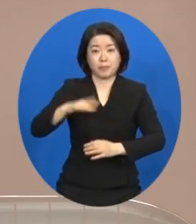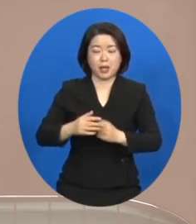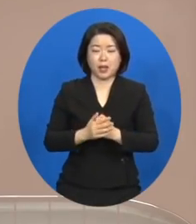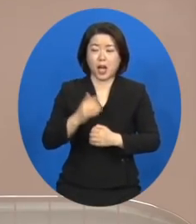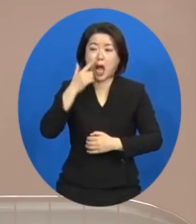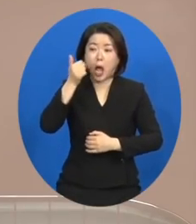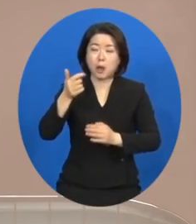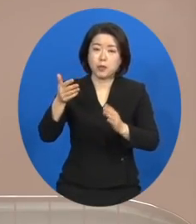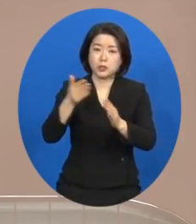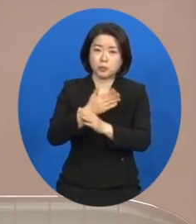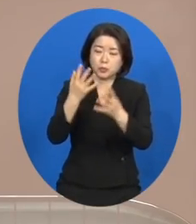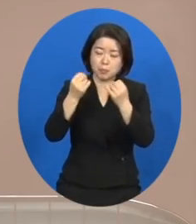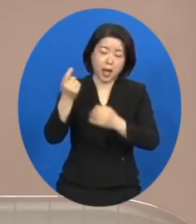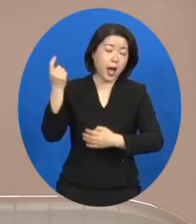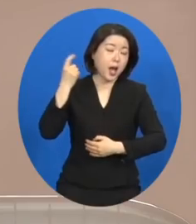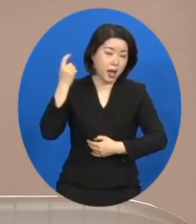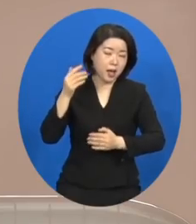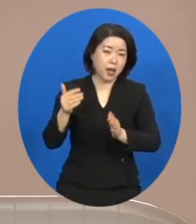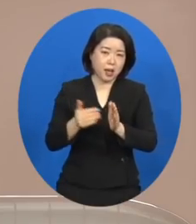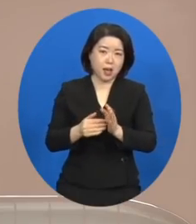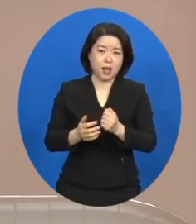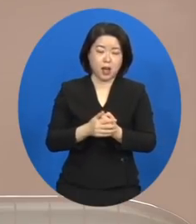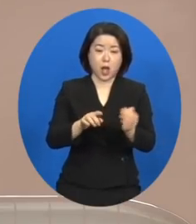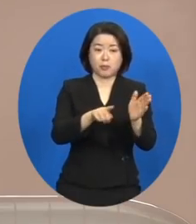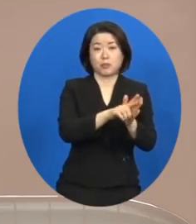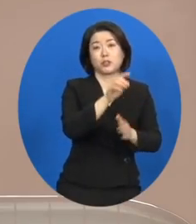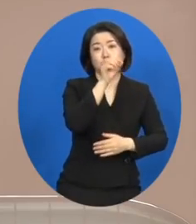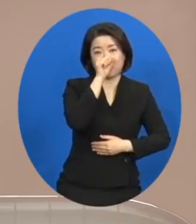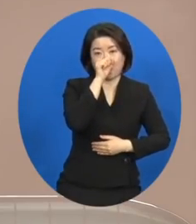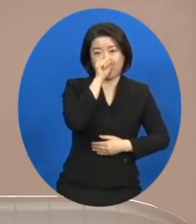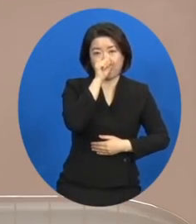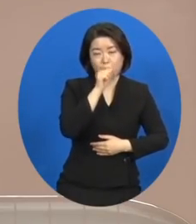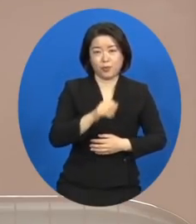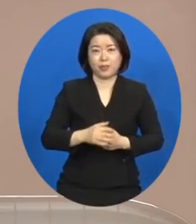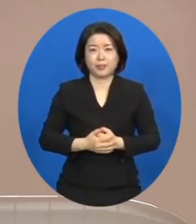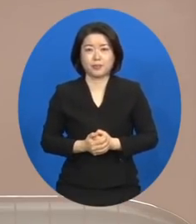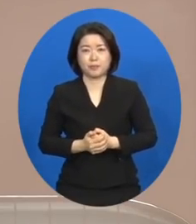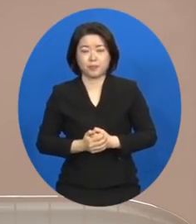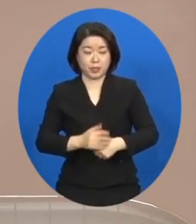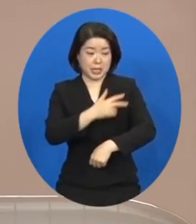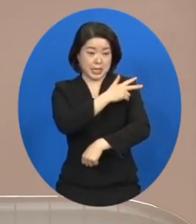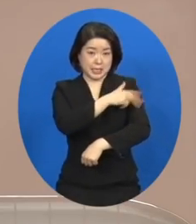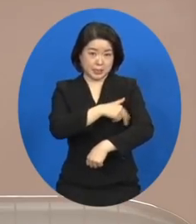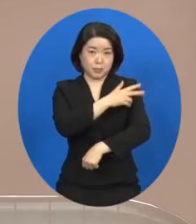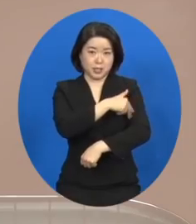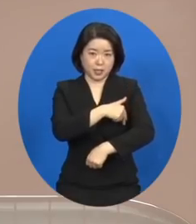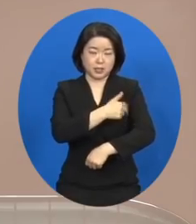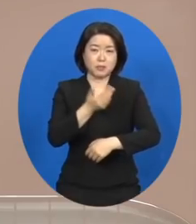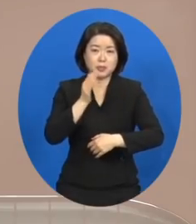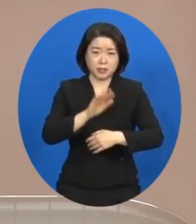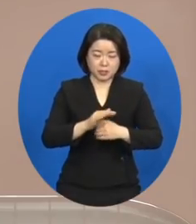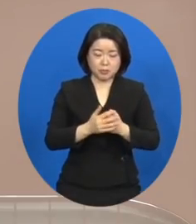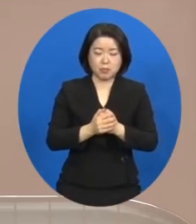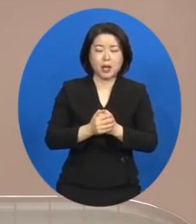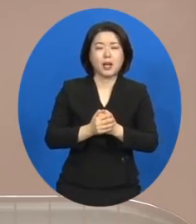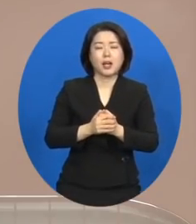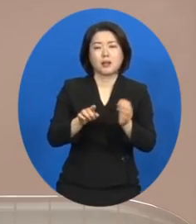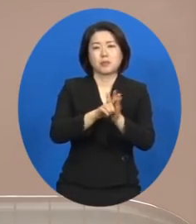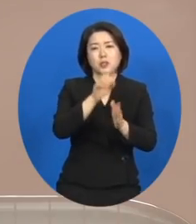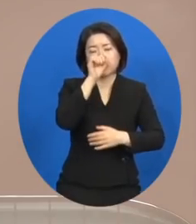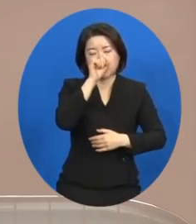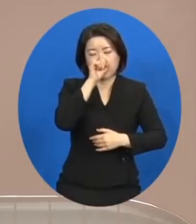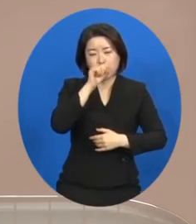많이 이야기를 들었습니다. 믿음이 참 좋으셨어요. 물론 집사님이셨고 그랬지만 믿음이 좋으셨고 자상하시고